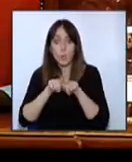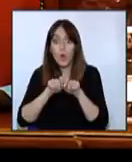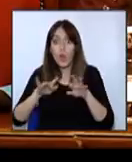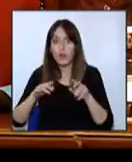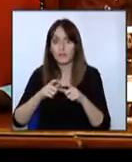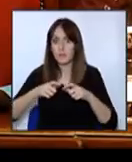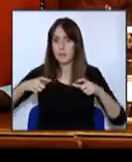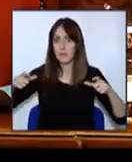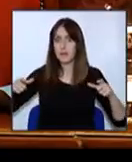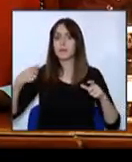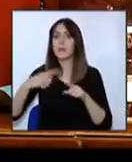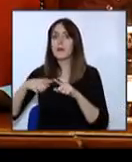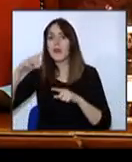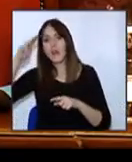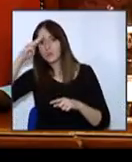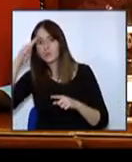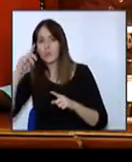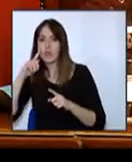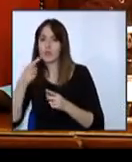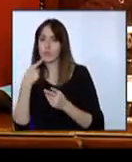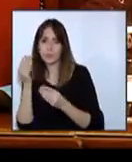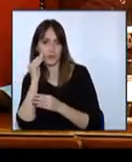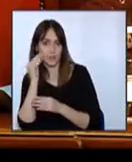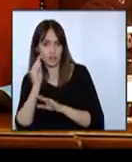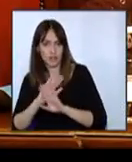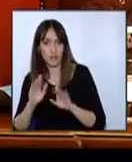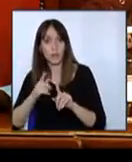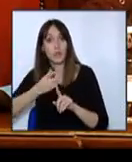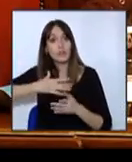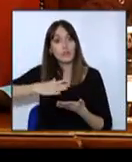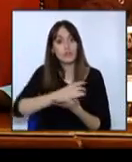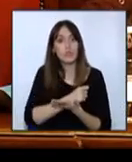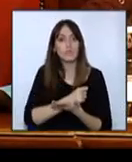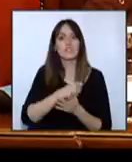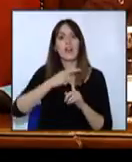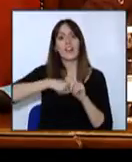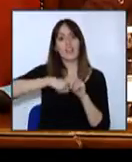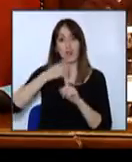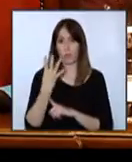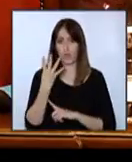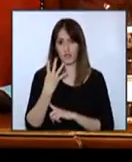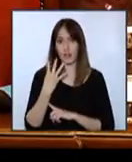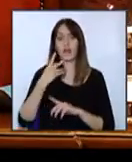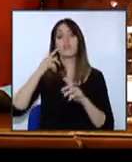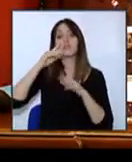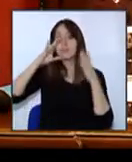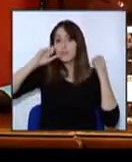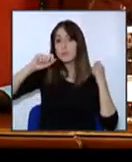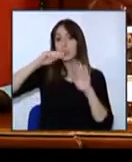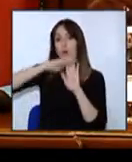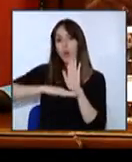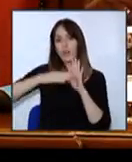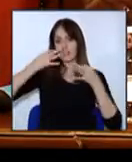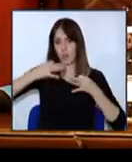com també els Mossos d'Esquadra ho van desmentir. El que hem de tenir clar tots és que estem a nivell 4 i els protocols de seguretat cada vegada són